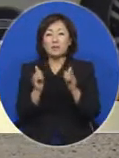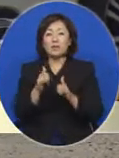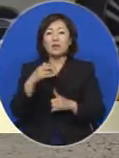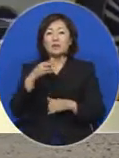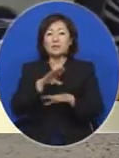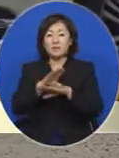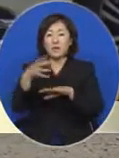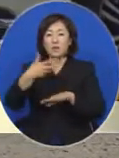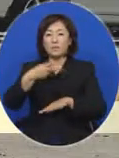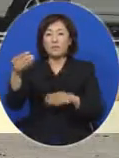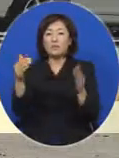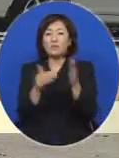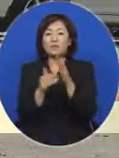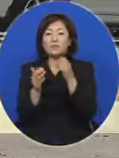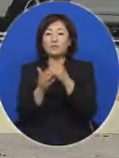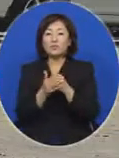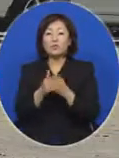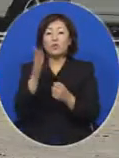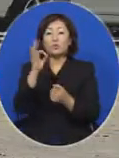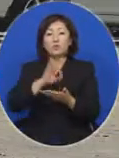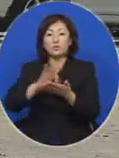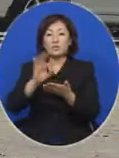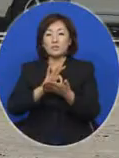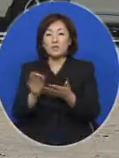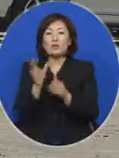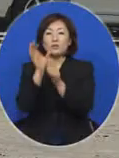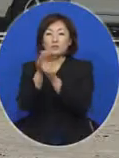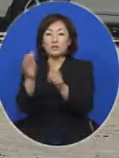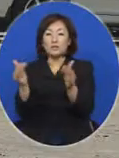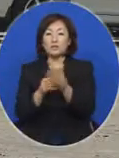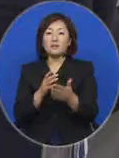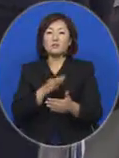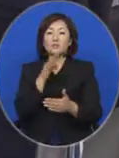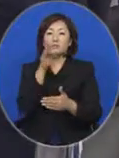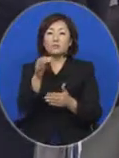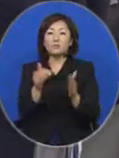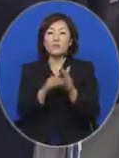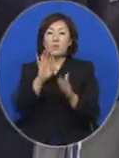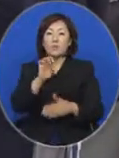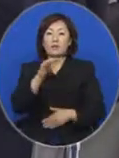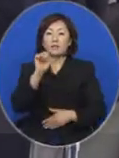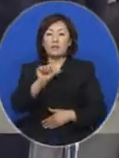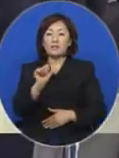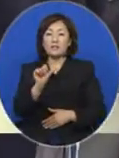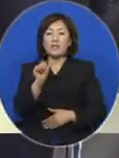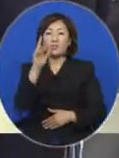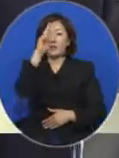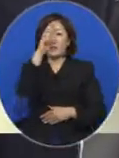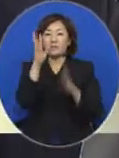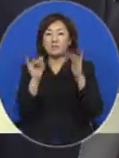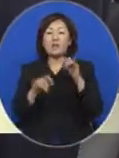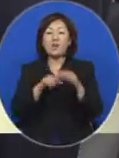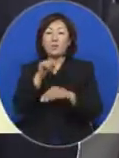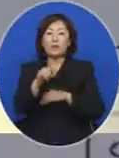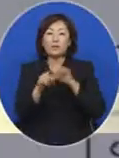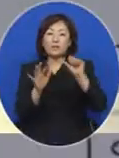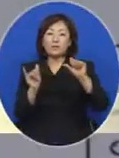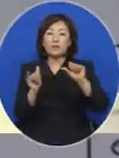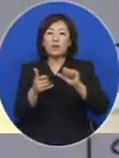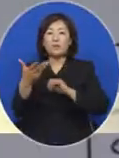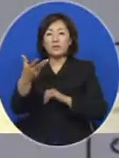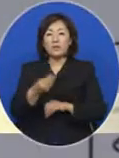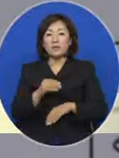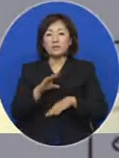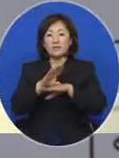제공하고 렌터카 업체에 비용을 지불합니다. 렌터카 업체 사장 45살 박모 씨 등 5명은 빌려주는